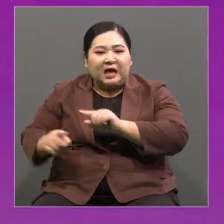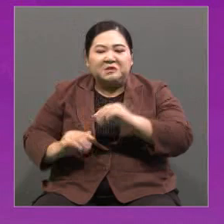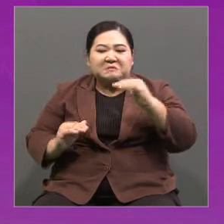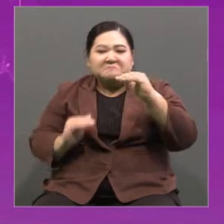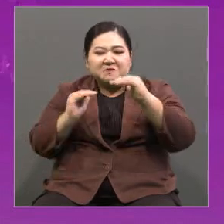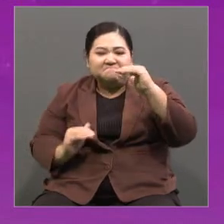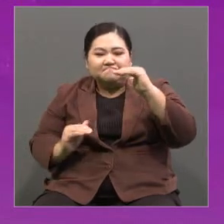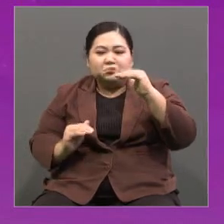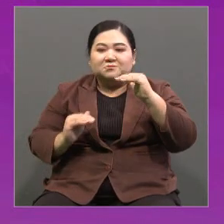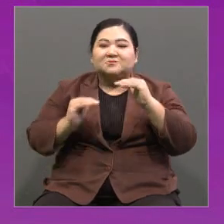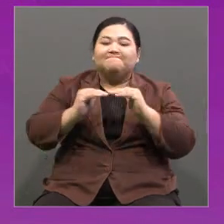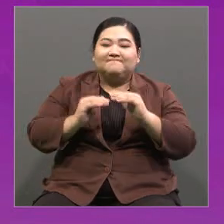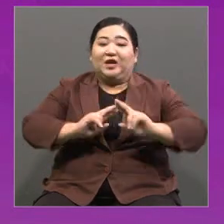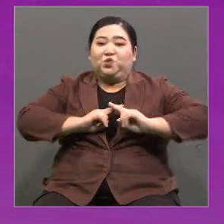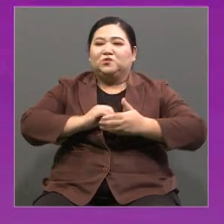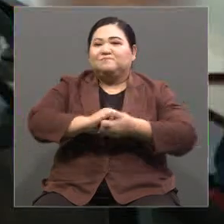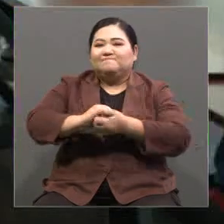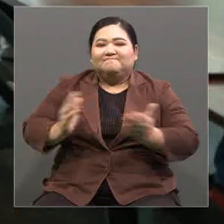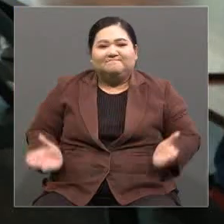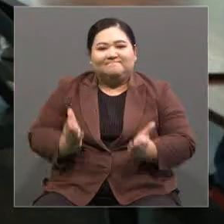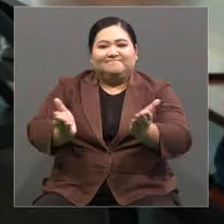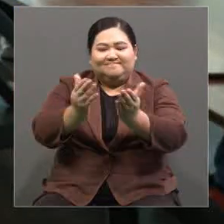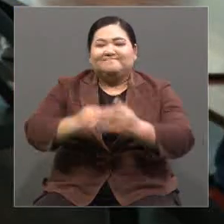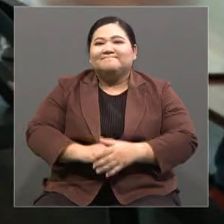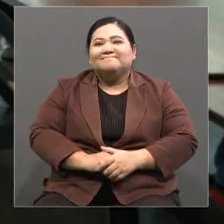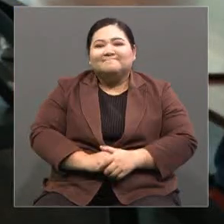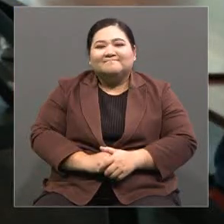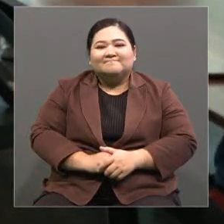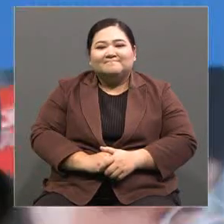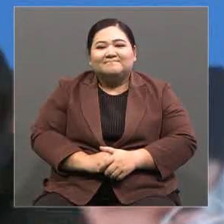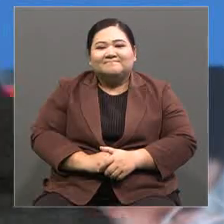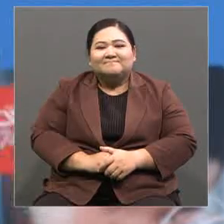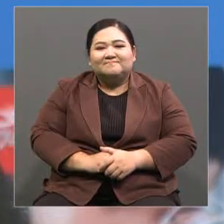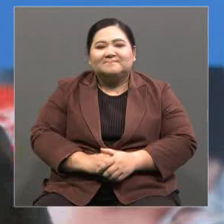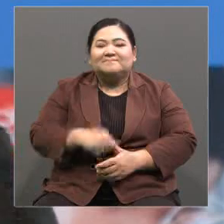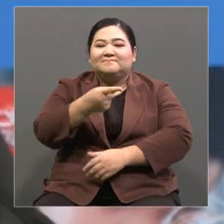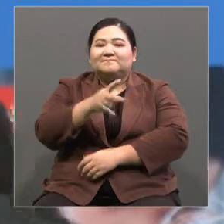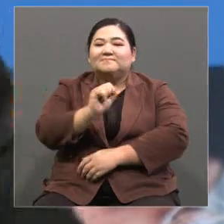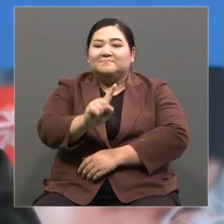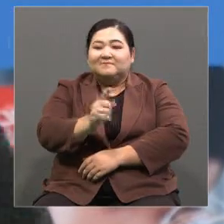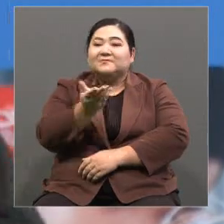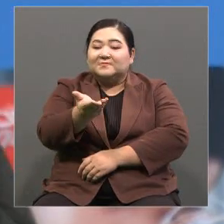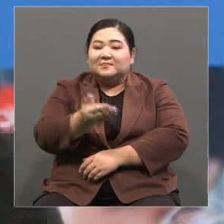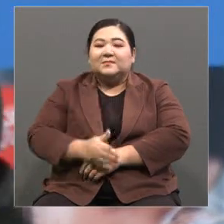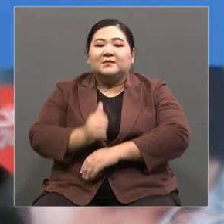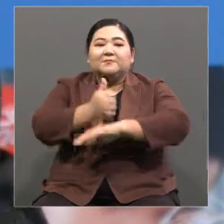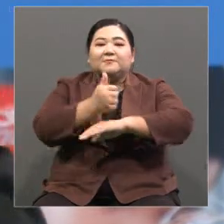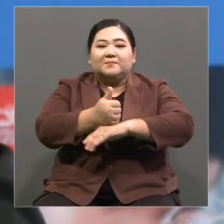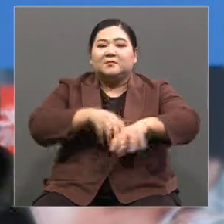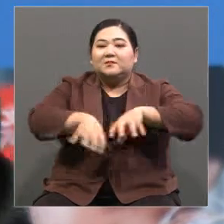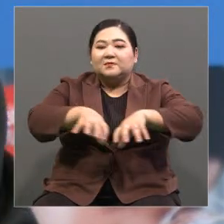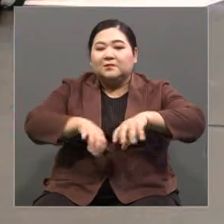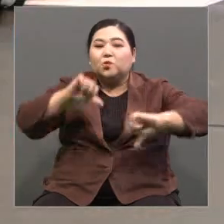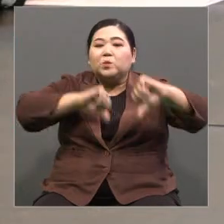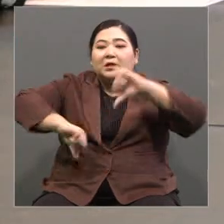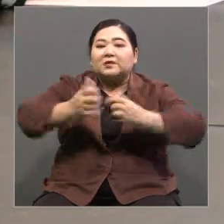เอกชนด้วยค่ะโดยผู้ช่วยศาตราอาจารย์รวินระวิวงศ์นะคะผู้อำนวยการองค์การพิพิธภัณฑ์วิทยาศาสตร์แห่งชาติบอกนะ